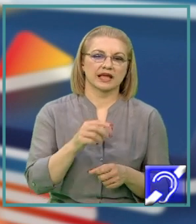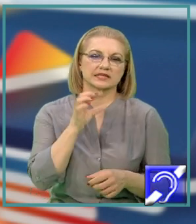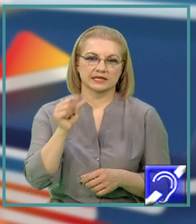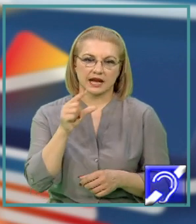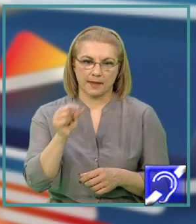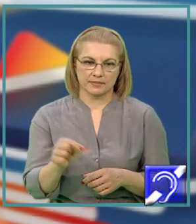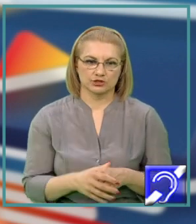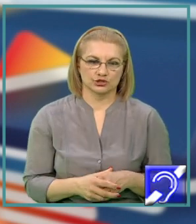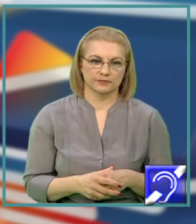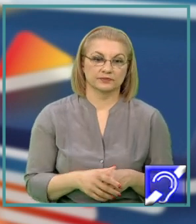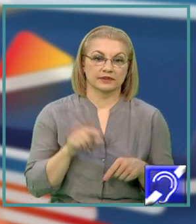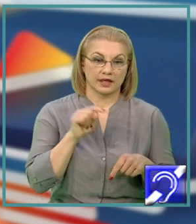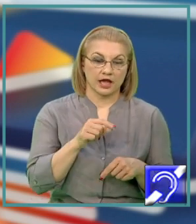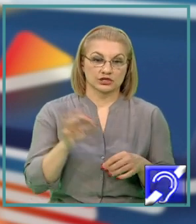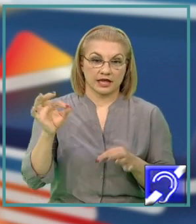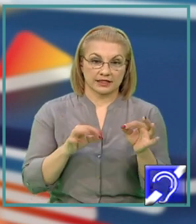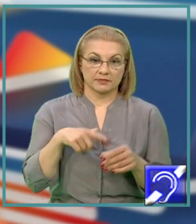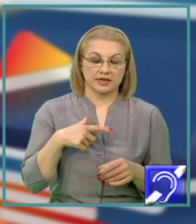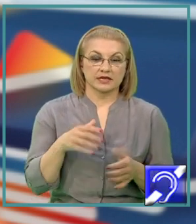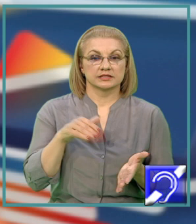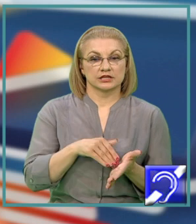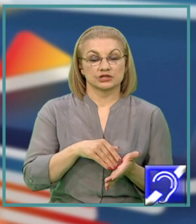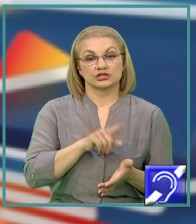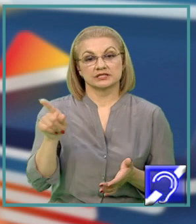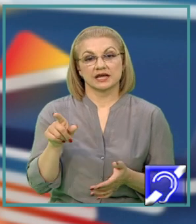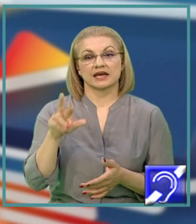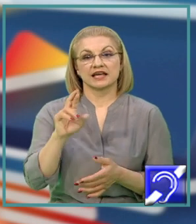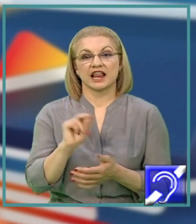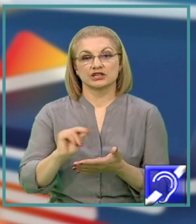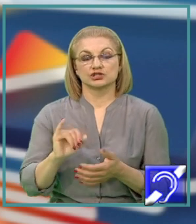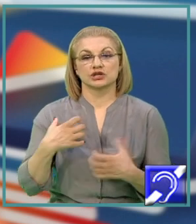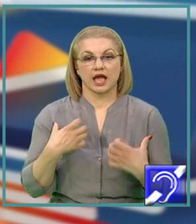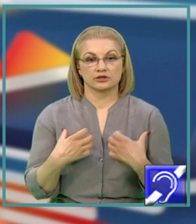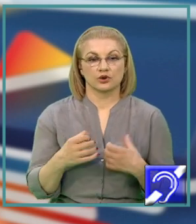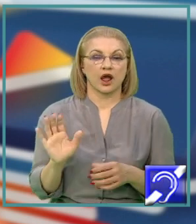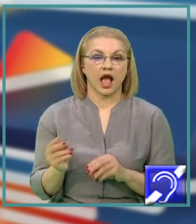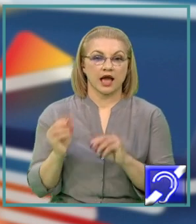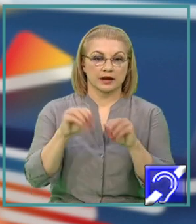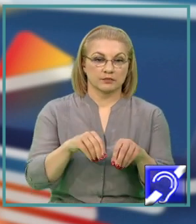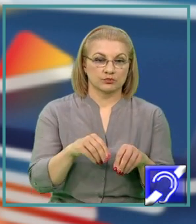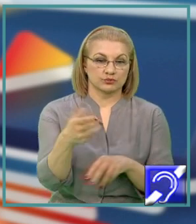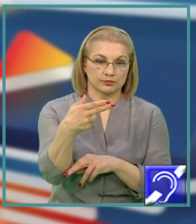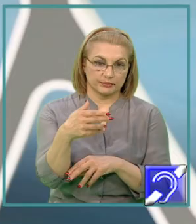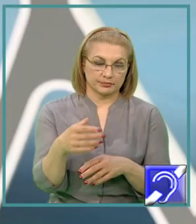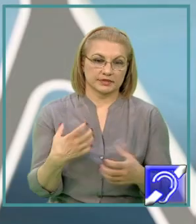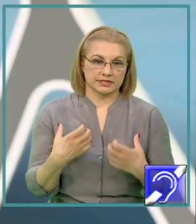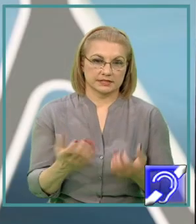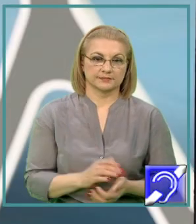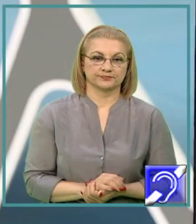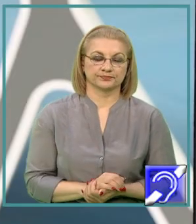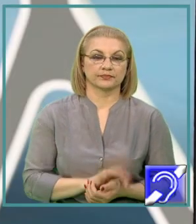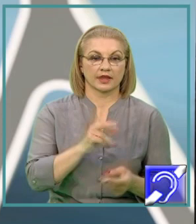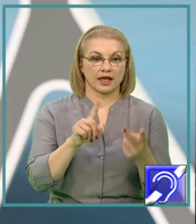Această dimensiune copii este necesară regizorului și actorilor care pun în scenă piesa de teatru. A